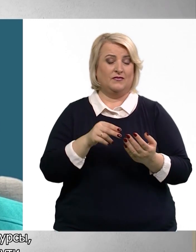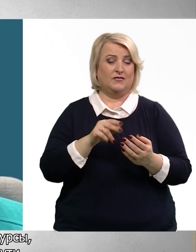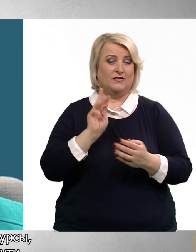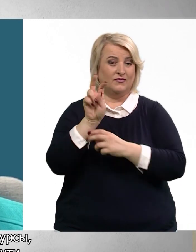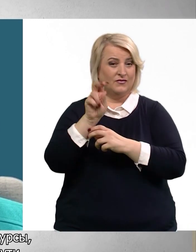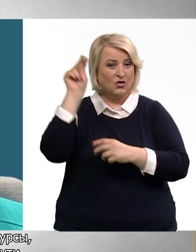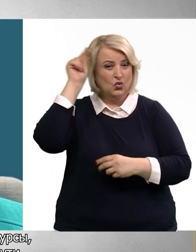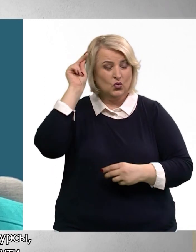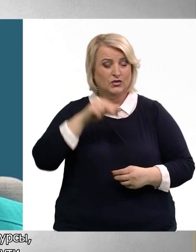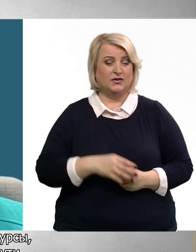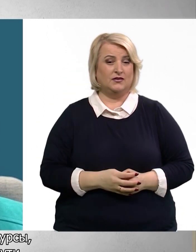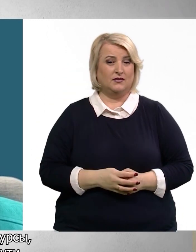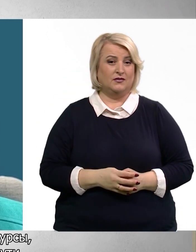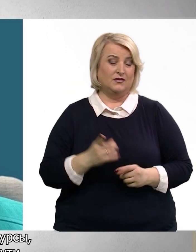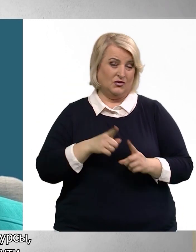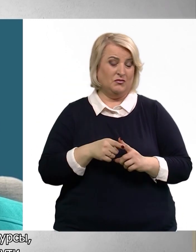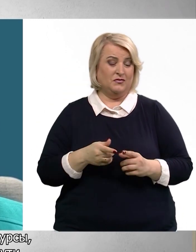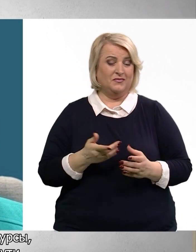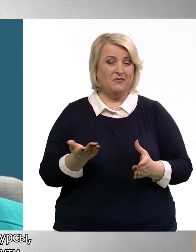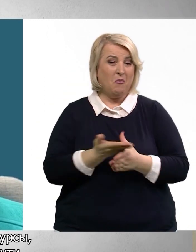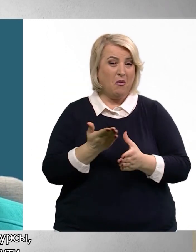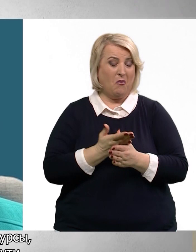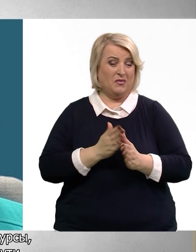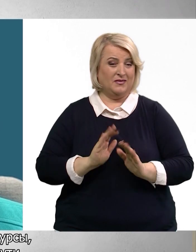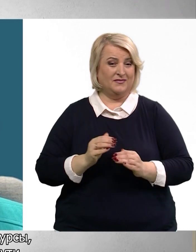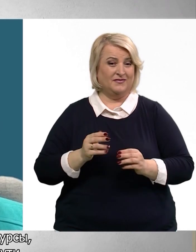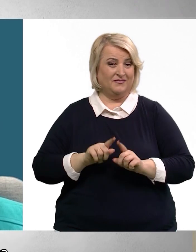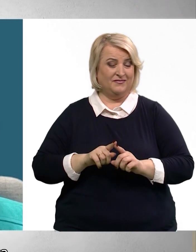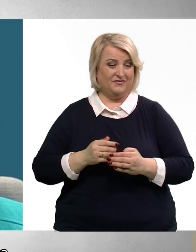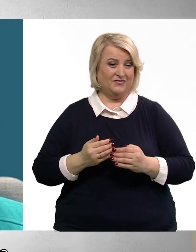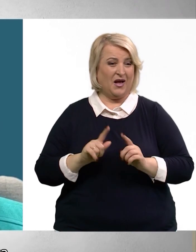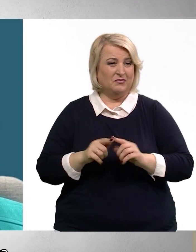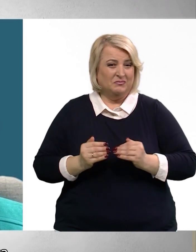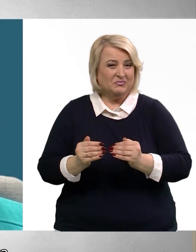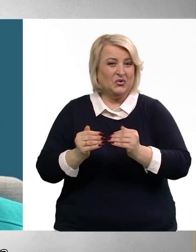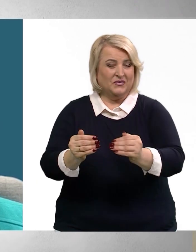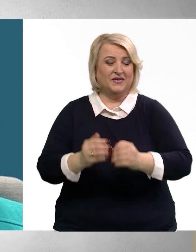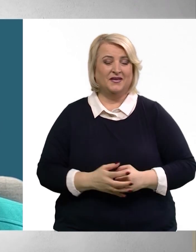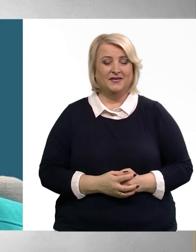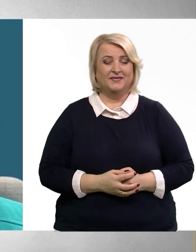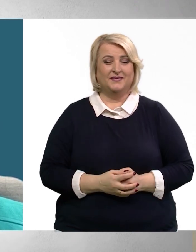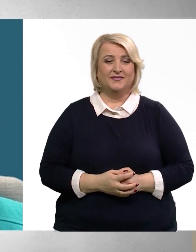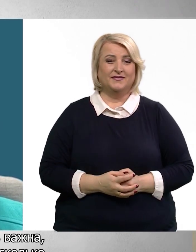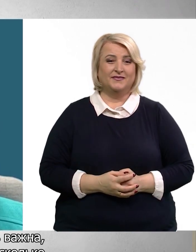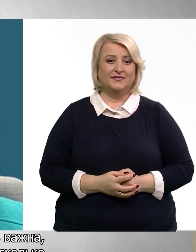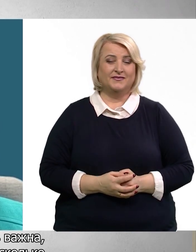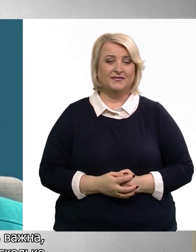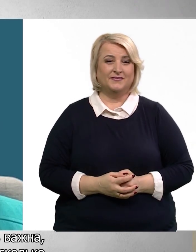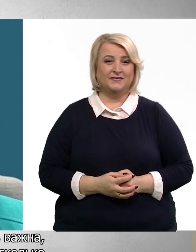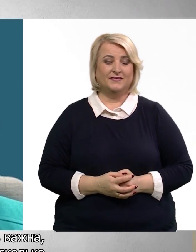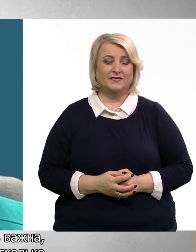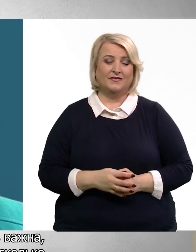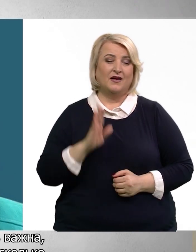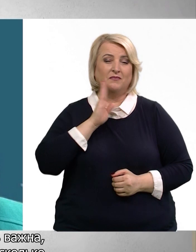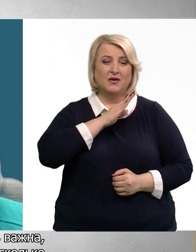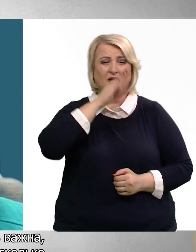acceseze cursuri și să-i binecuvânteze în acest drum chiar al antreprenoriatului. Cred că avem